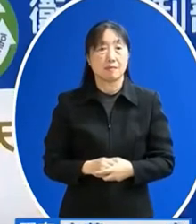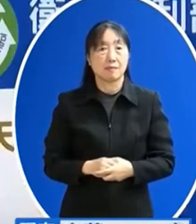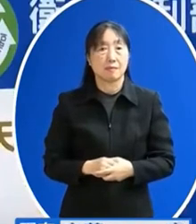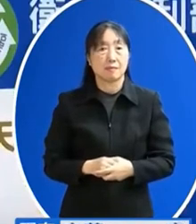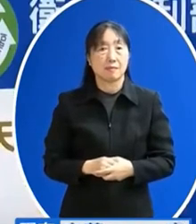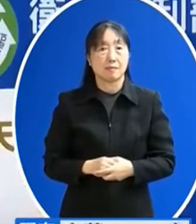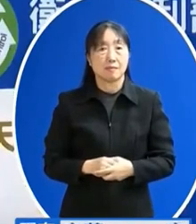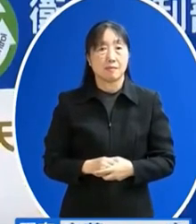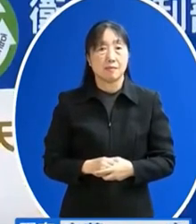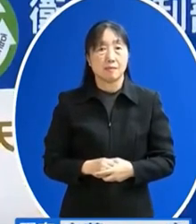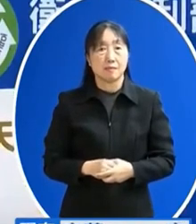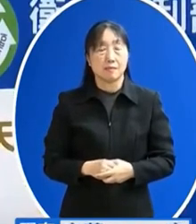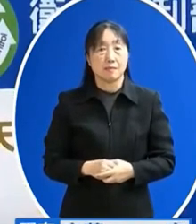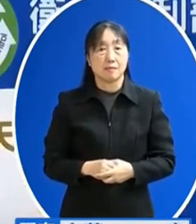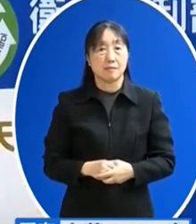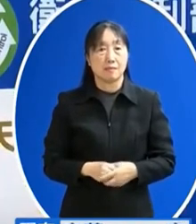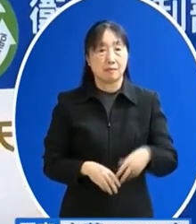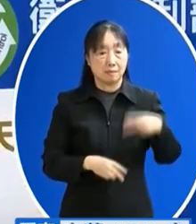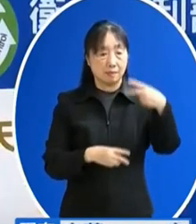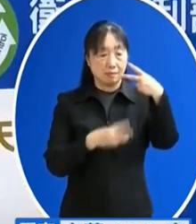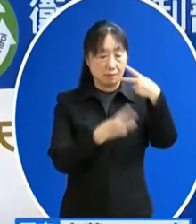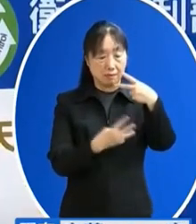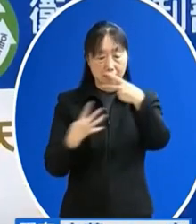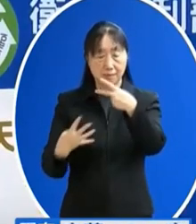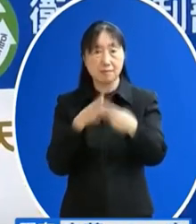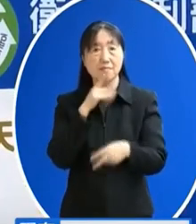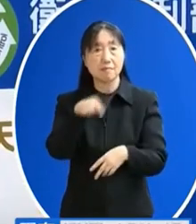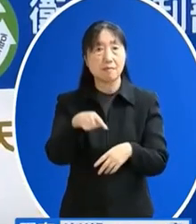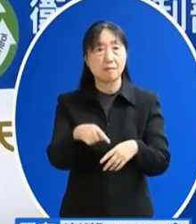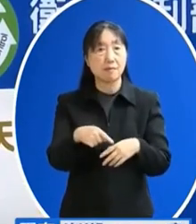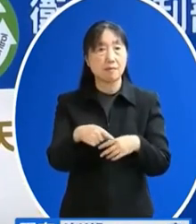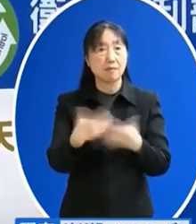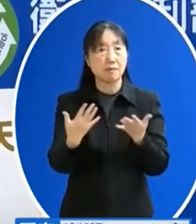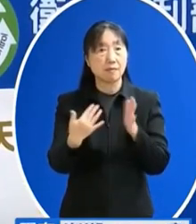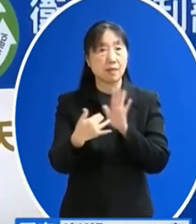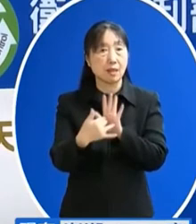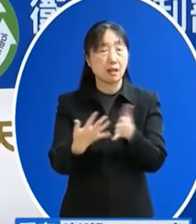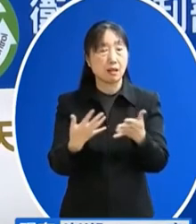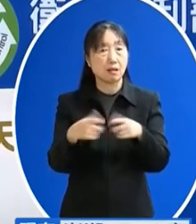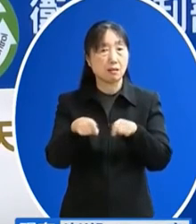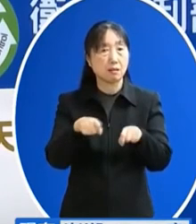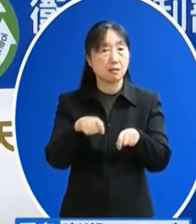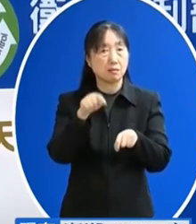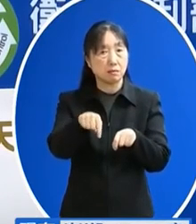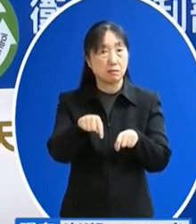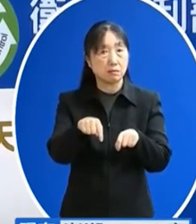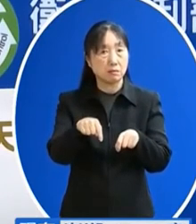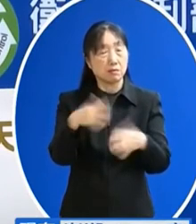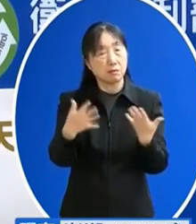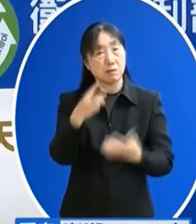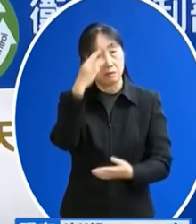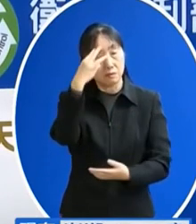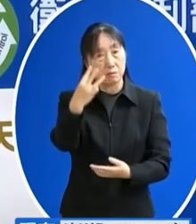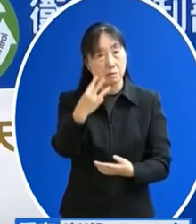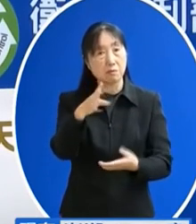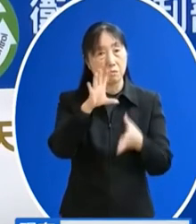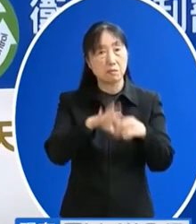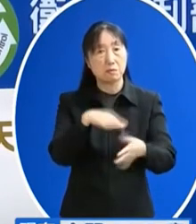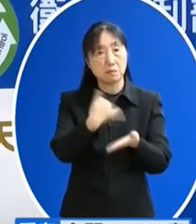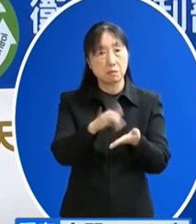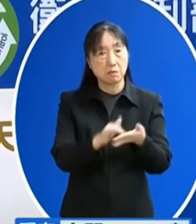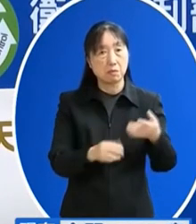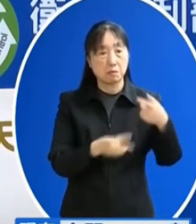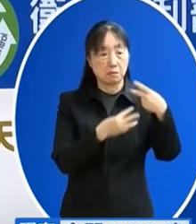好，那里面我们以2、3号、4号为一个基准点，那整个实行起来我们大概3天，所以从